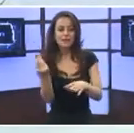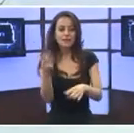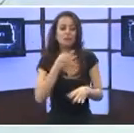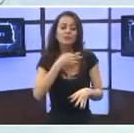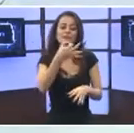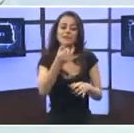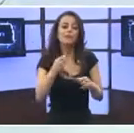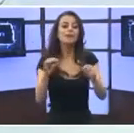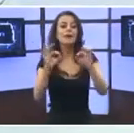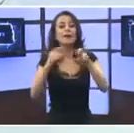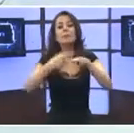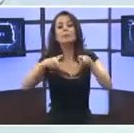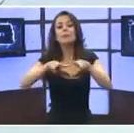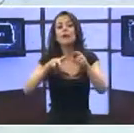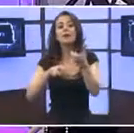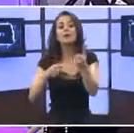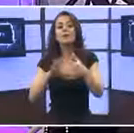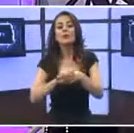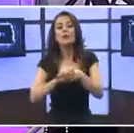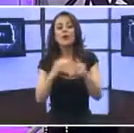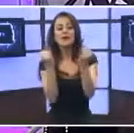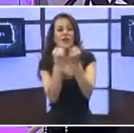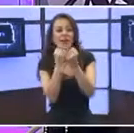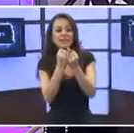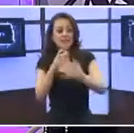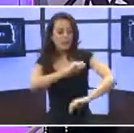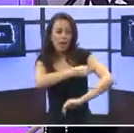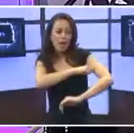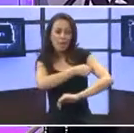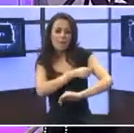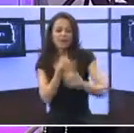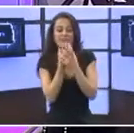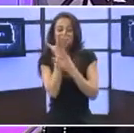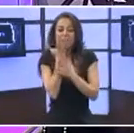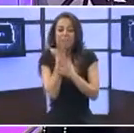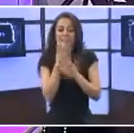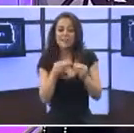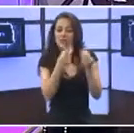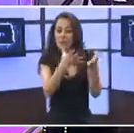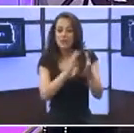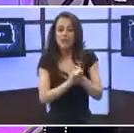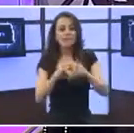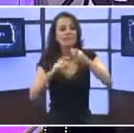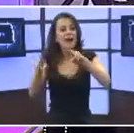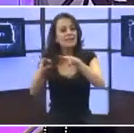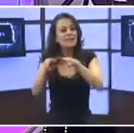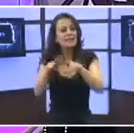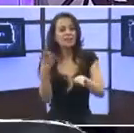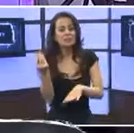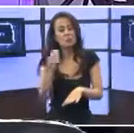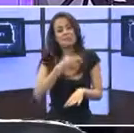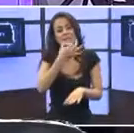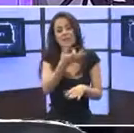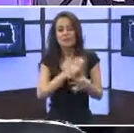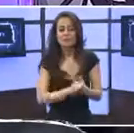kardeşim Almanya'dan, seni seviyorum, çiçeklerin için çok teşekkür ediyorum. Selam olsun Banu'ya. Serhat Kılıç'a teşekkür ediyoruz. Çok teşekkür